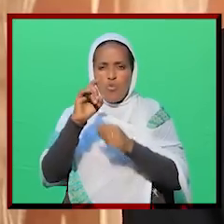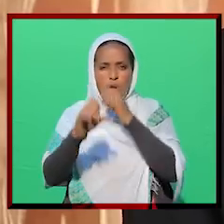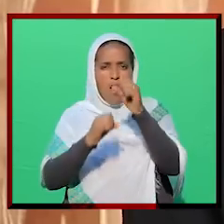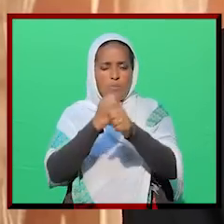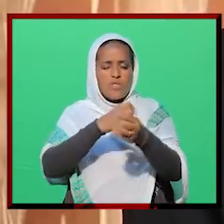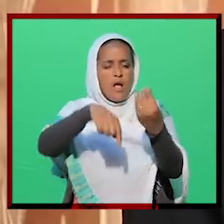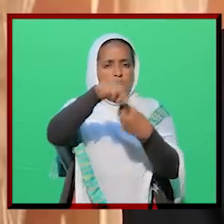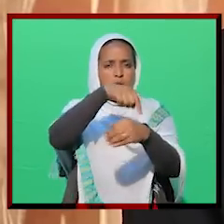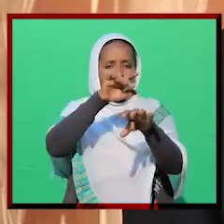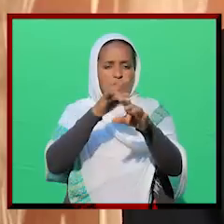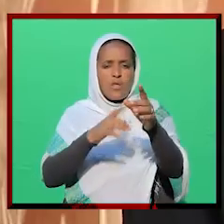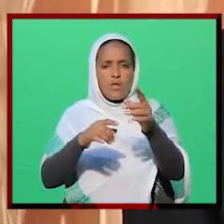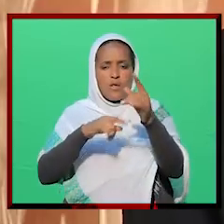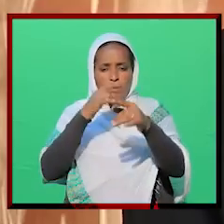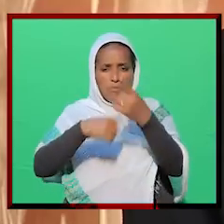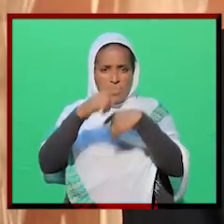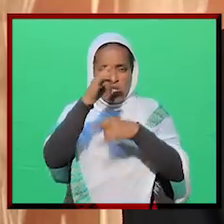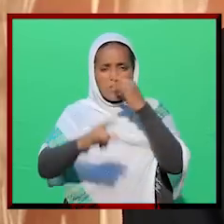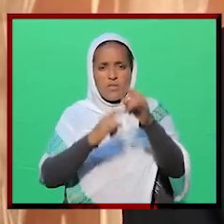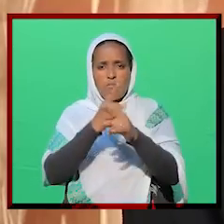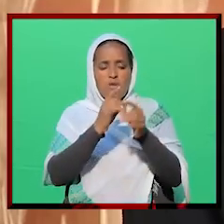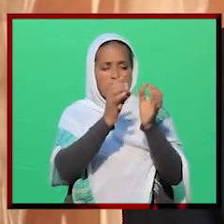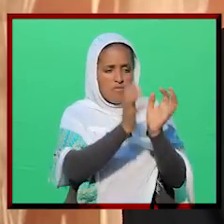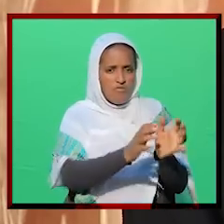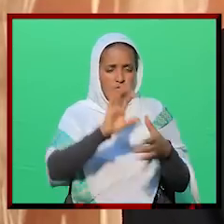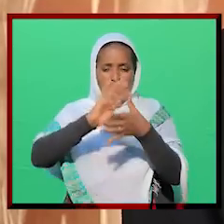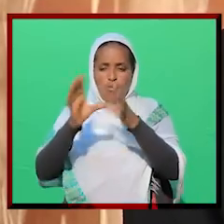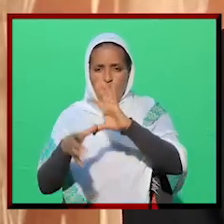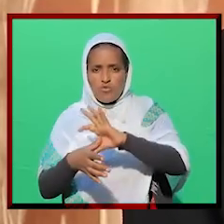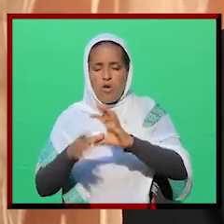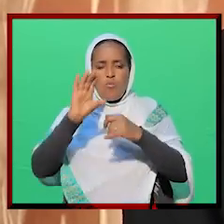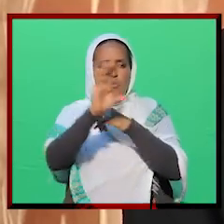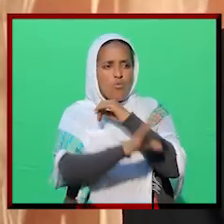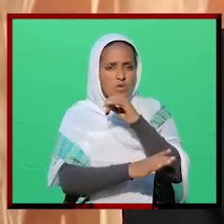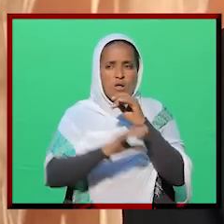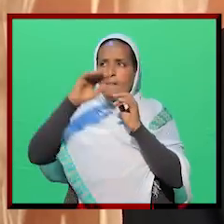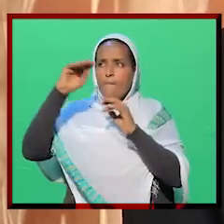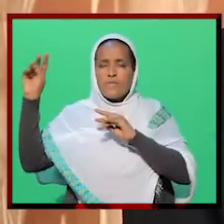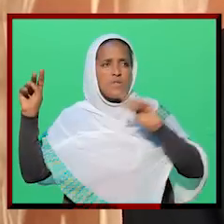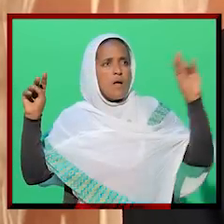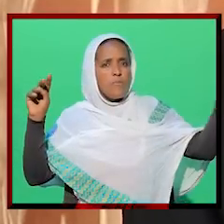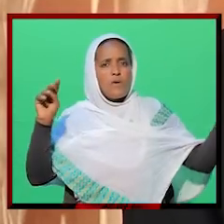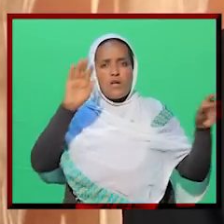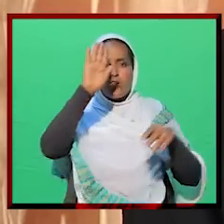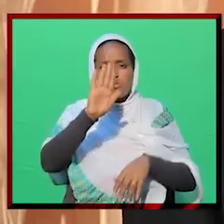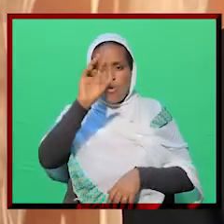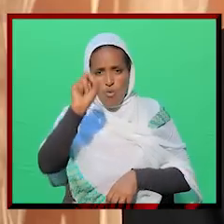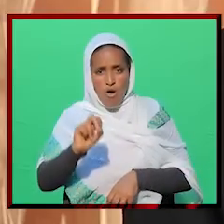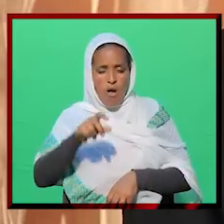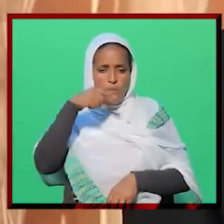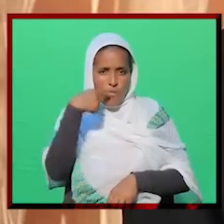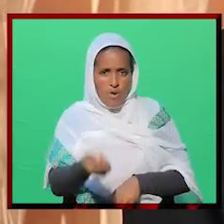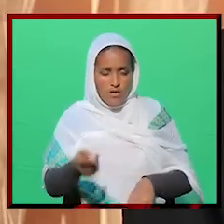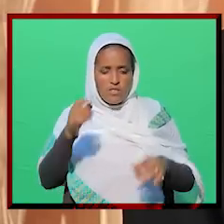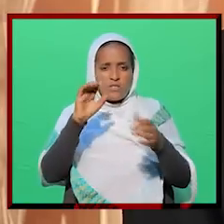ይሄ ኢትዮጵያ በጣም ከፍተኛ ጉዳት ላይ ወድቃበት የነበረው ከነሱ መምጣት በኋላ ከፍተኛ ውድቀት ላይ ገጥማ አጼ ቴዎድሮስ